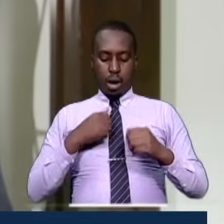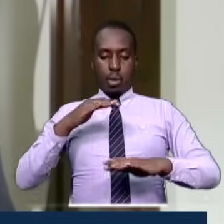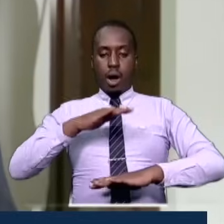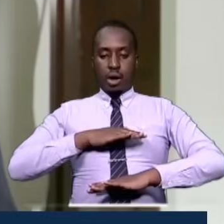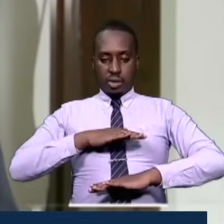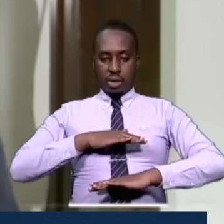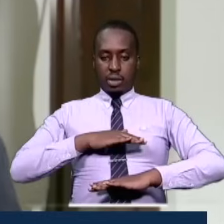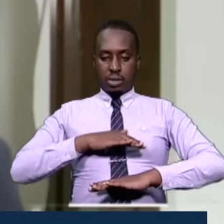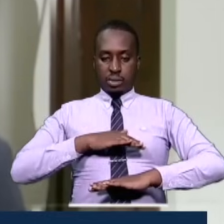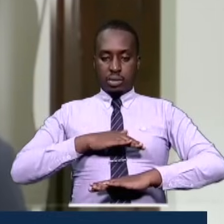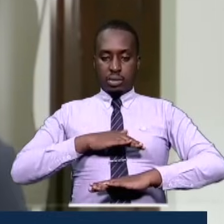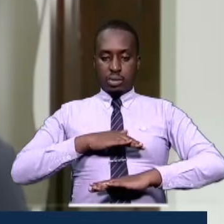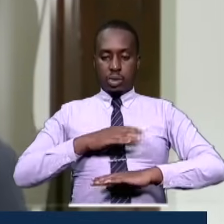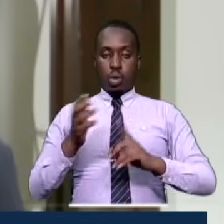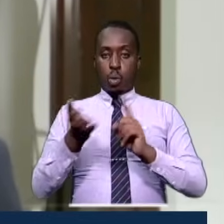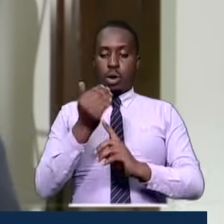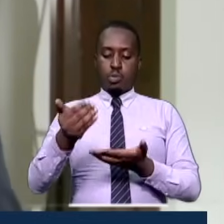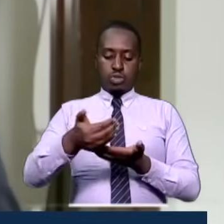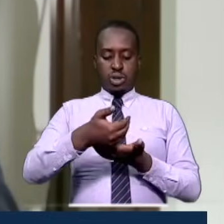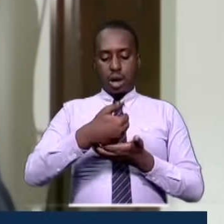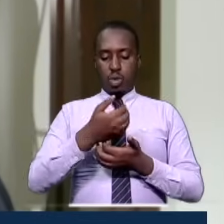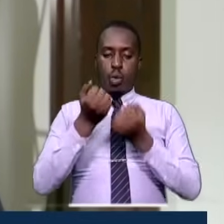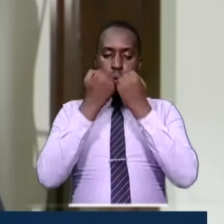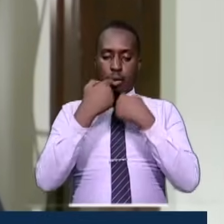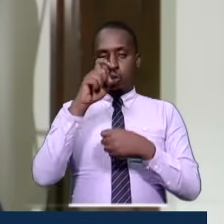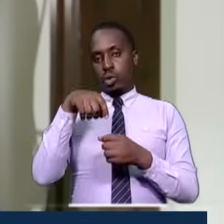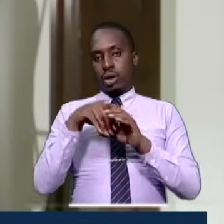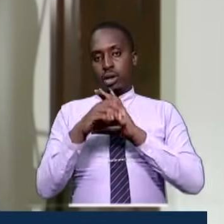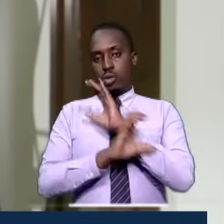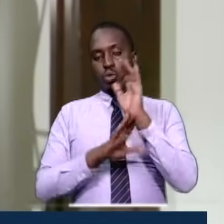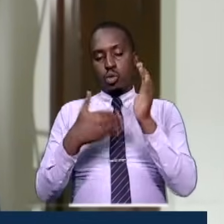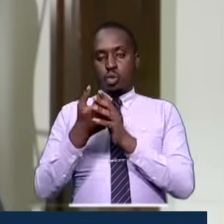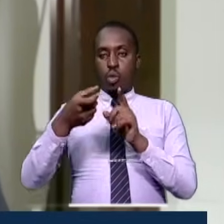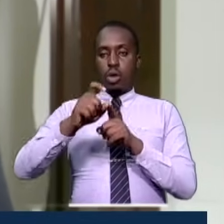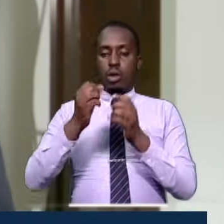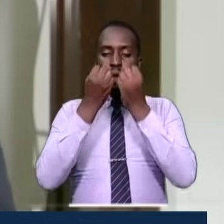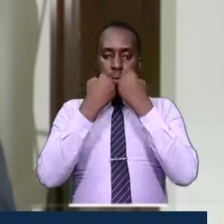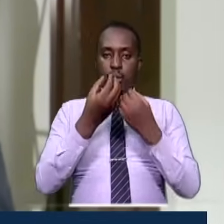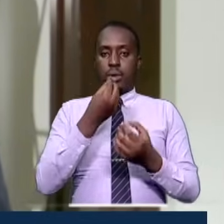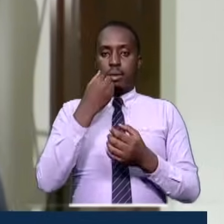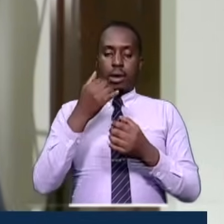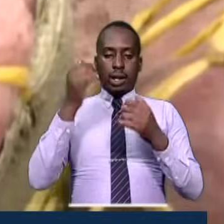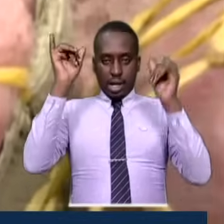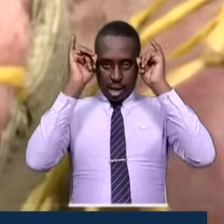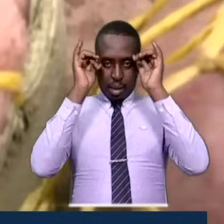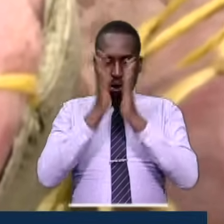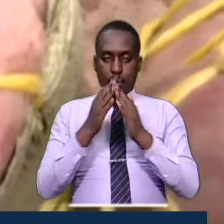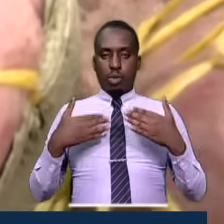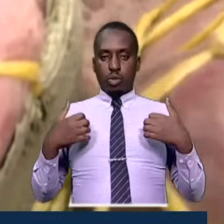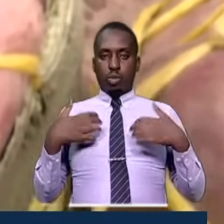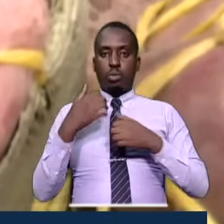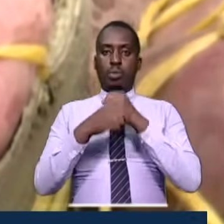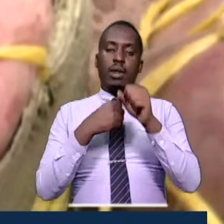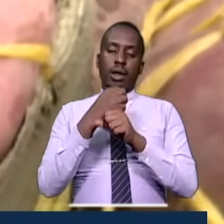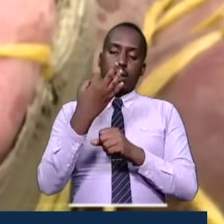burahagije kubona umusaruro w'ibigori dukeneye igihugu ushyizemo n'ibigori biribwa n'inka n'amatungo mu myaka